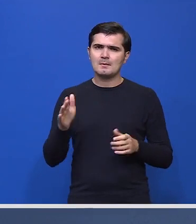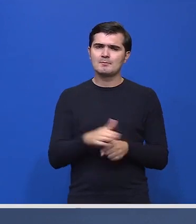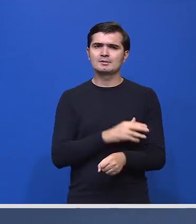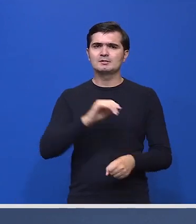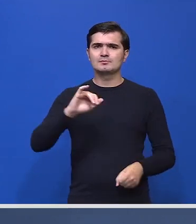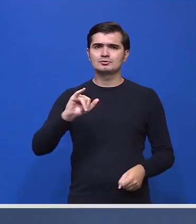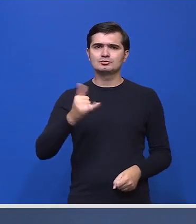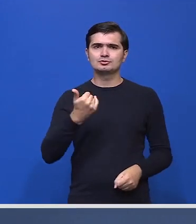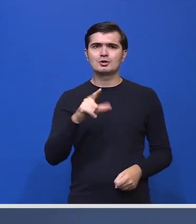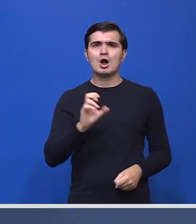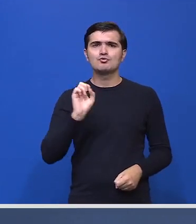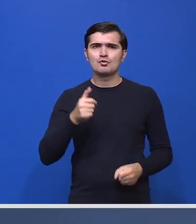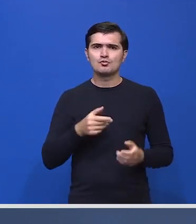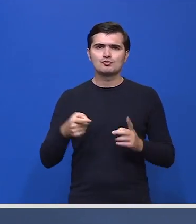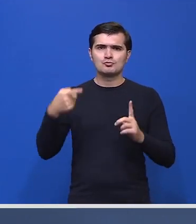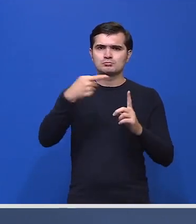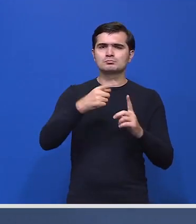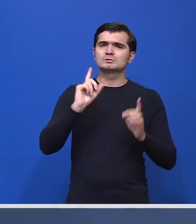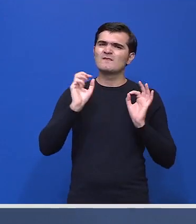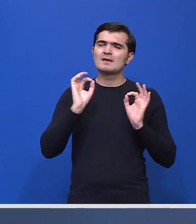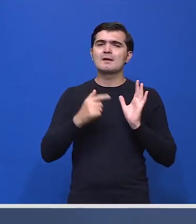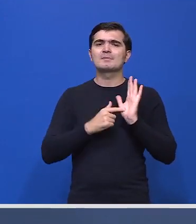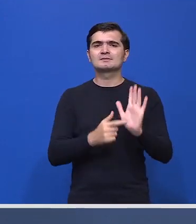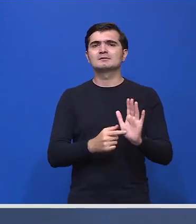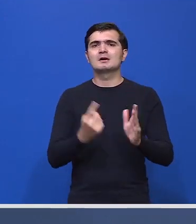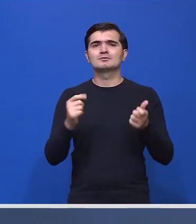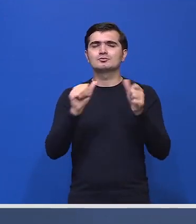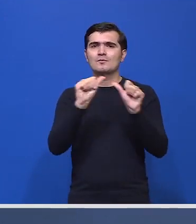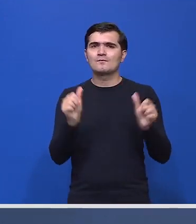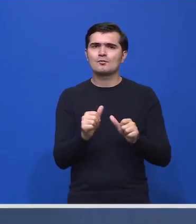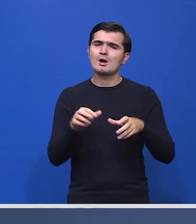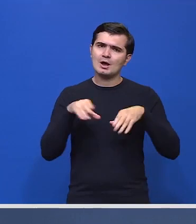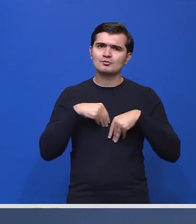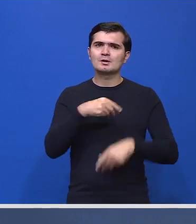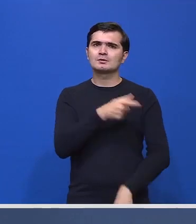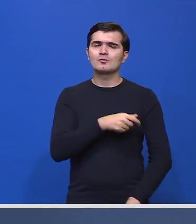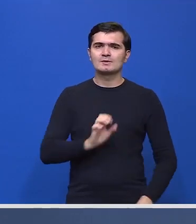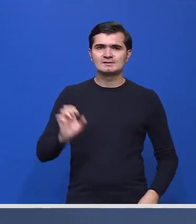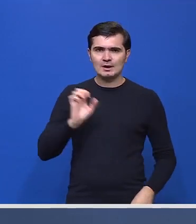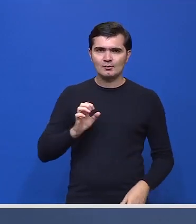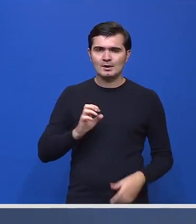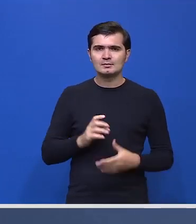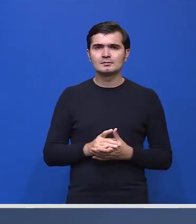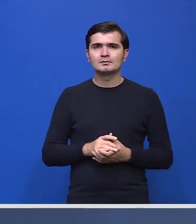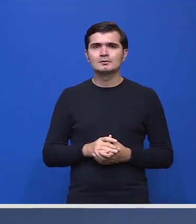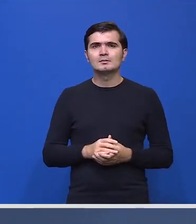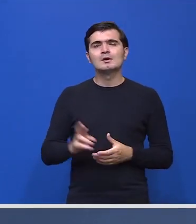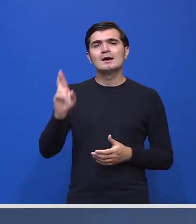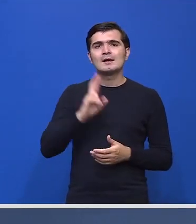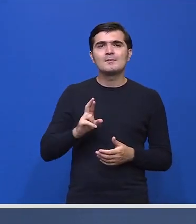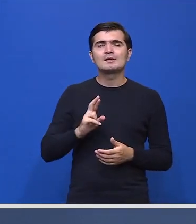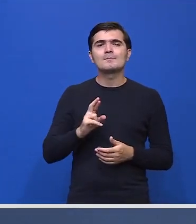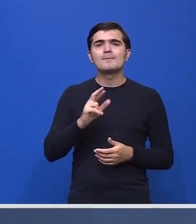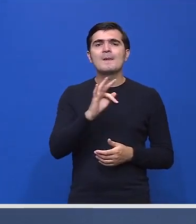jalonul prezentat într-o formă care să fie acceptată de comisie. Dar pe fond, repet, pe